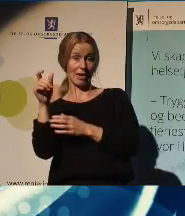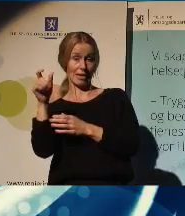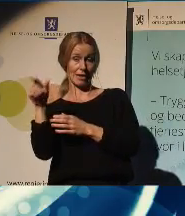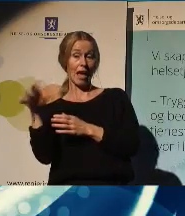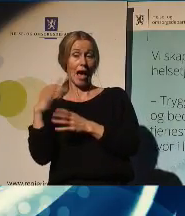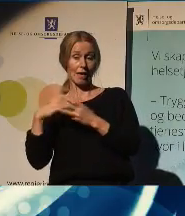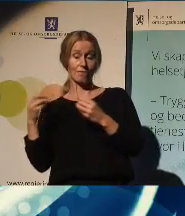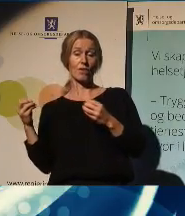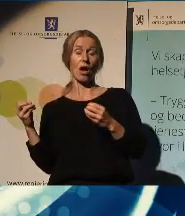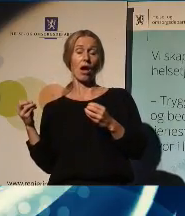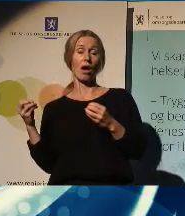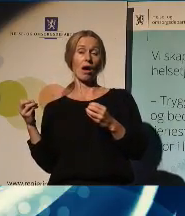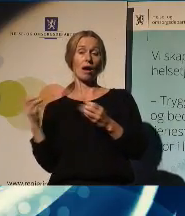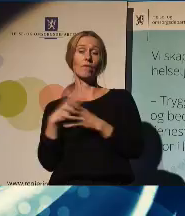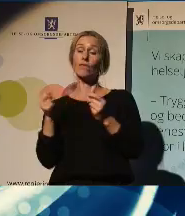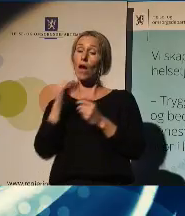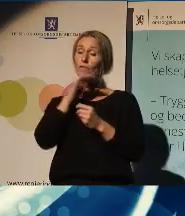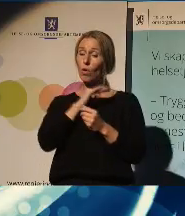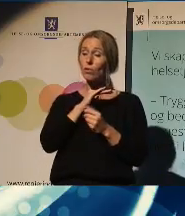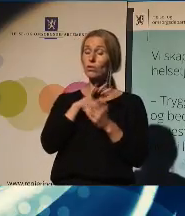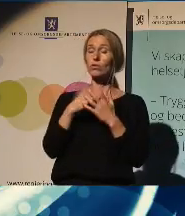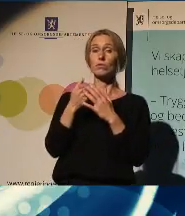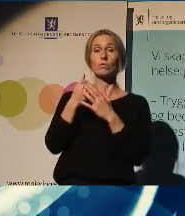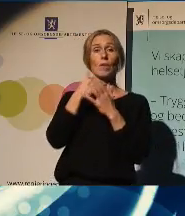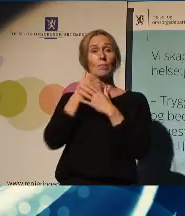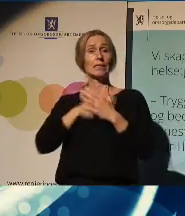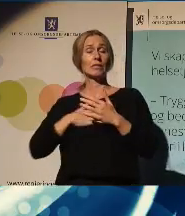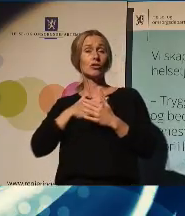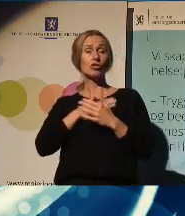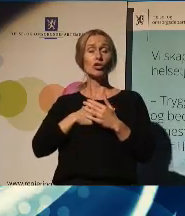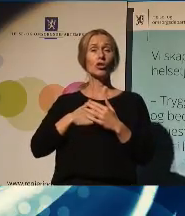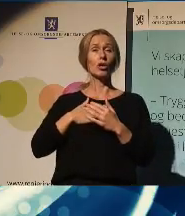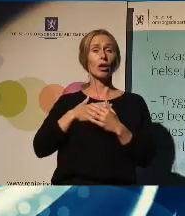fra folk som blitt syke utenfor